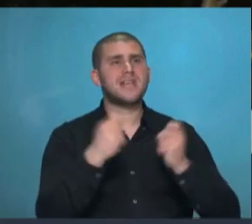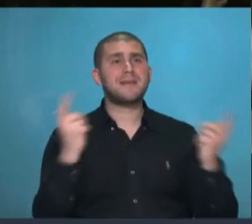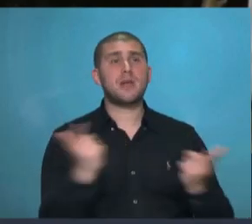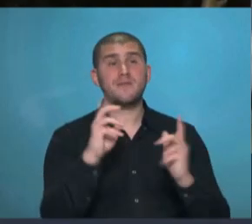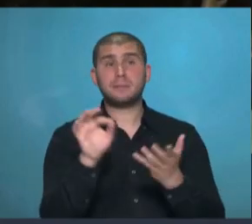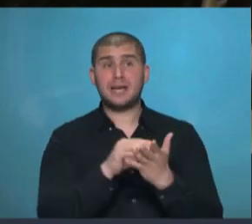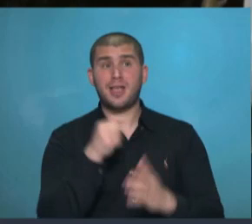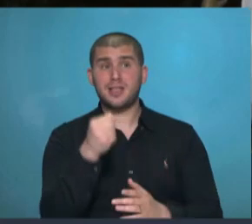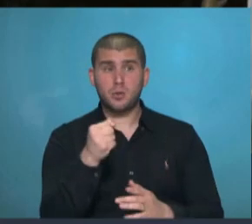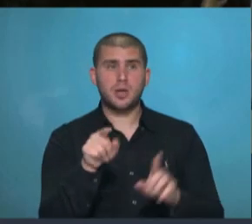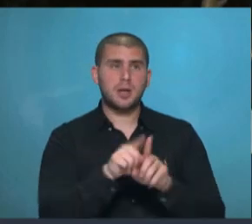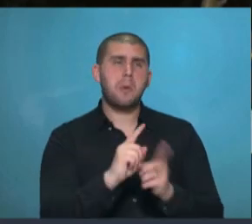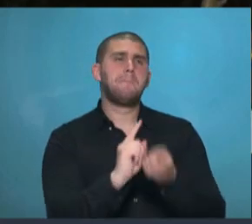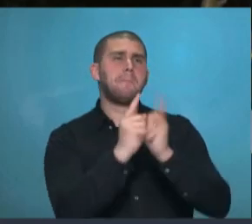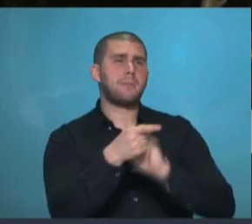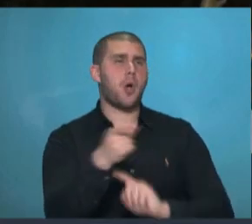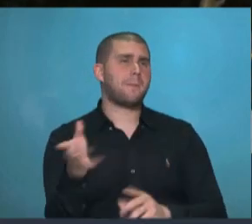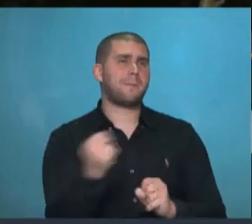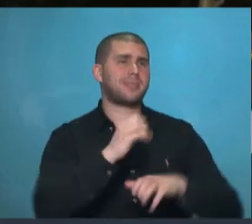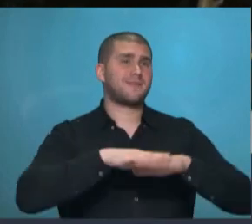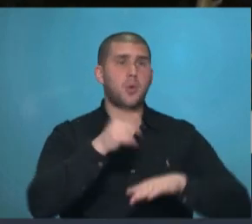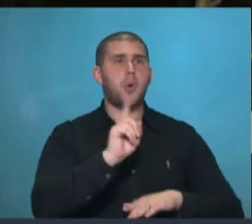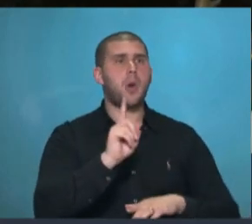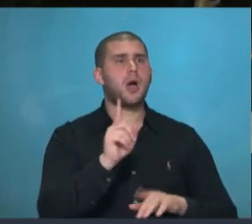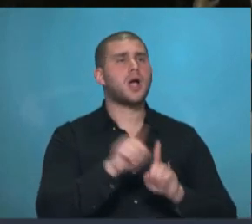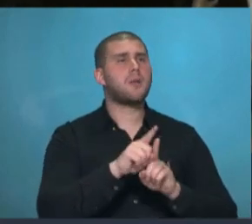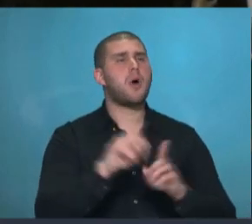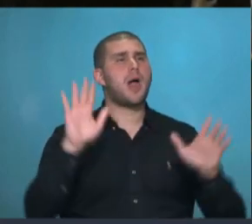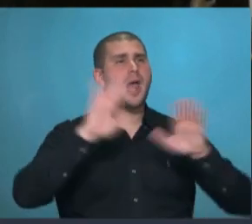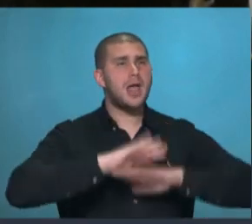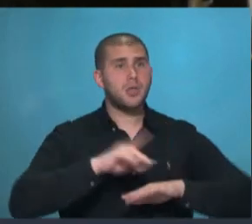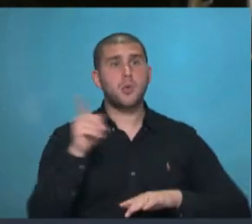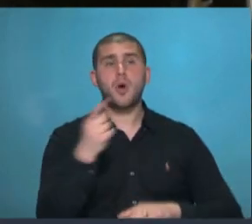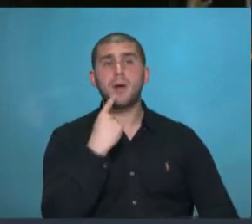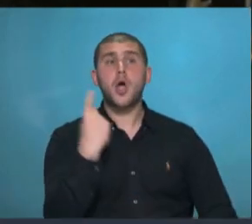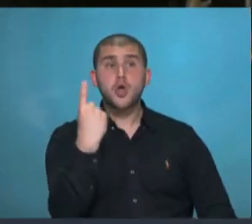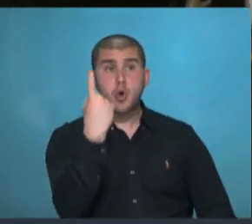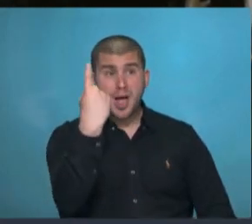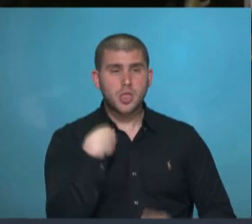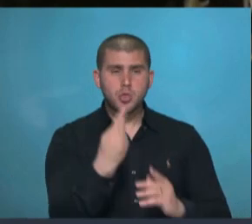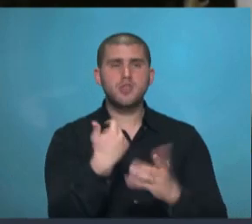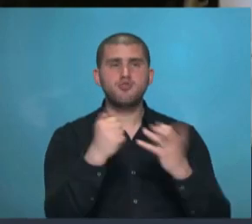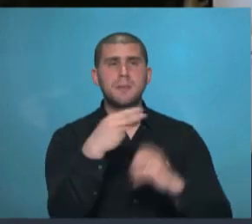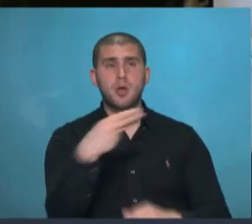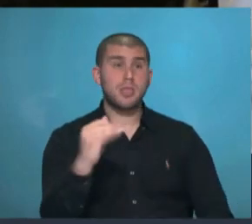התיירות נכנס בנעליים שלכם. נכון, אבל הוא לא מתנה את זה בלינות. כרגע... לא, אבל הוא אומר על כל ראש, אני נותן 60 יורו. אני נותן, כן. בין אם הוא לן